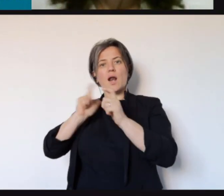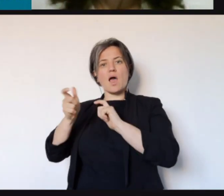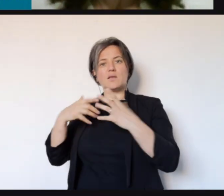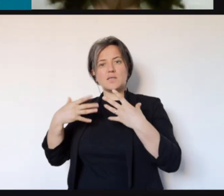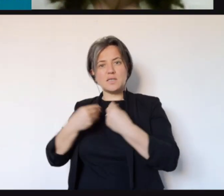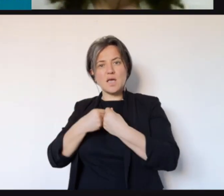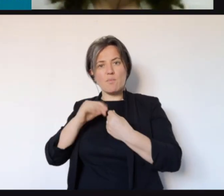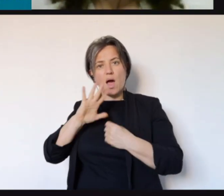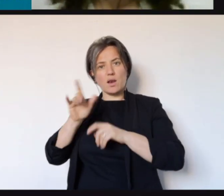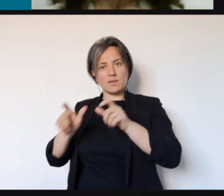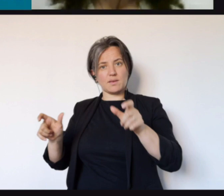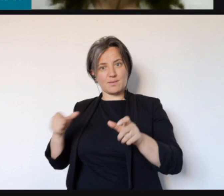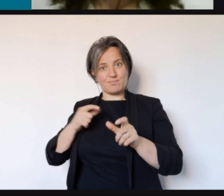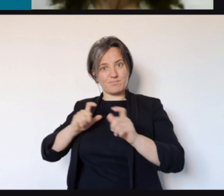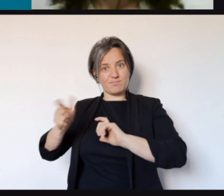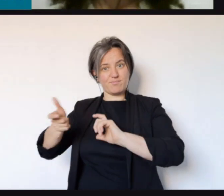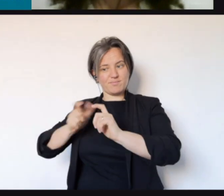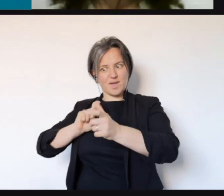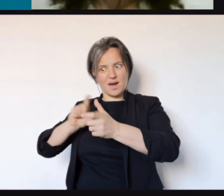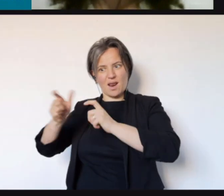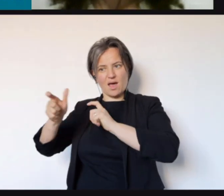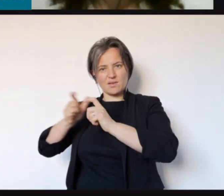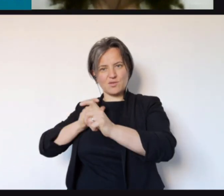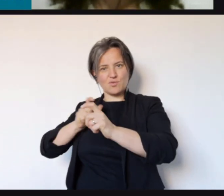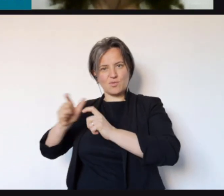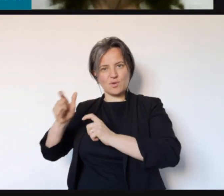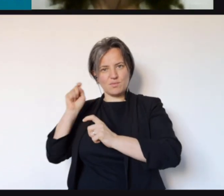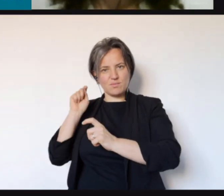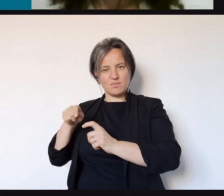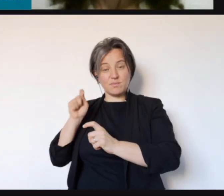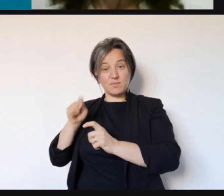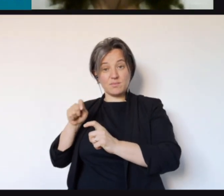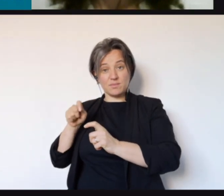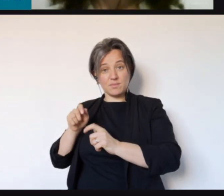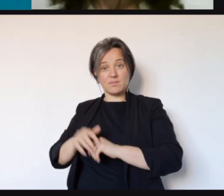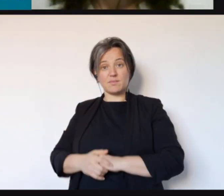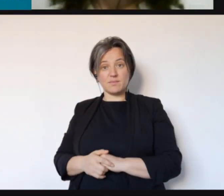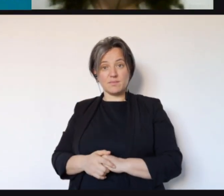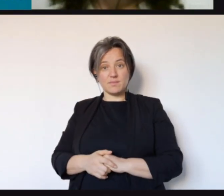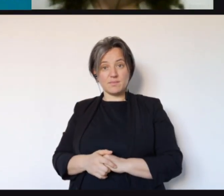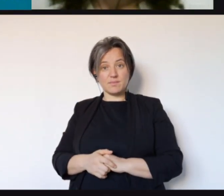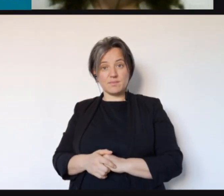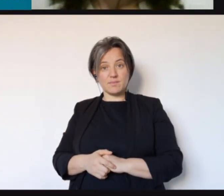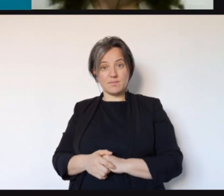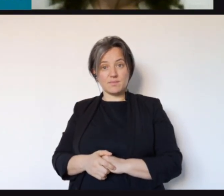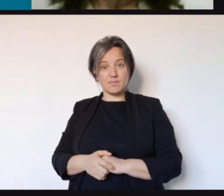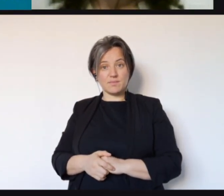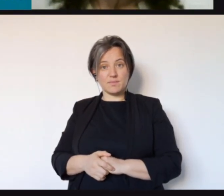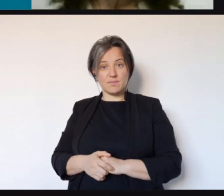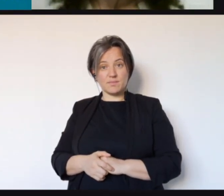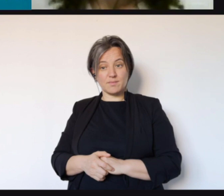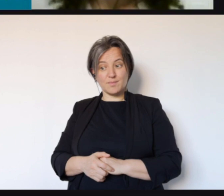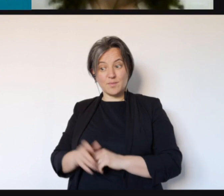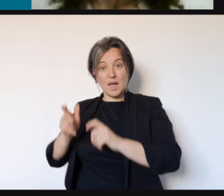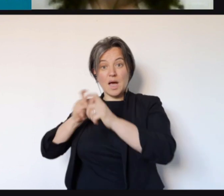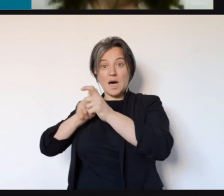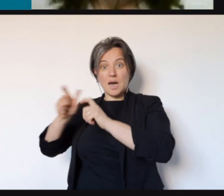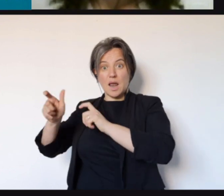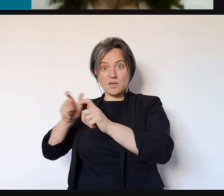rapporto di relazione che si ha, che chiede la